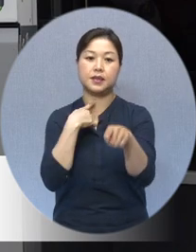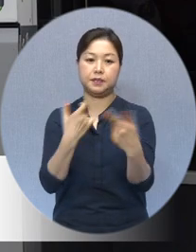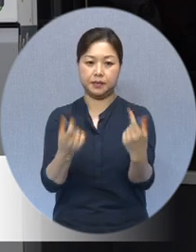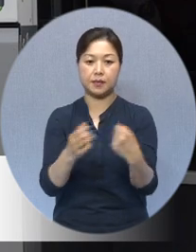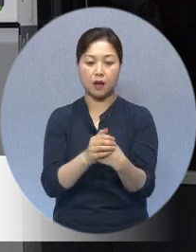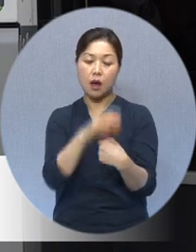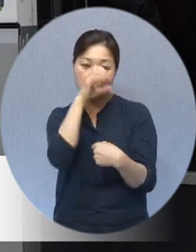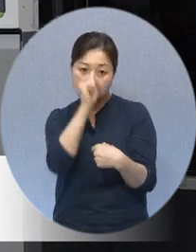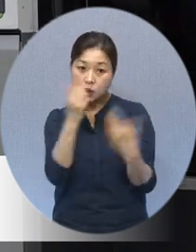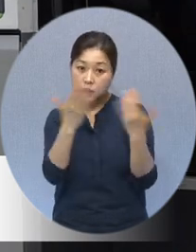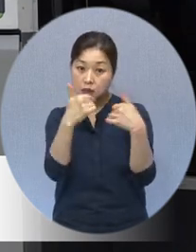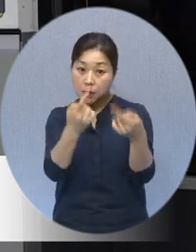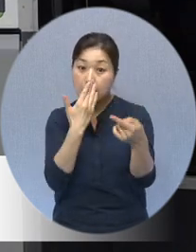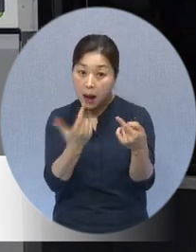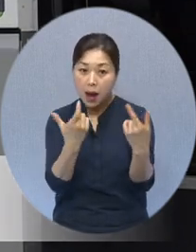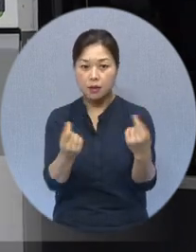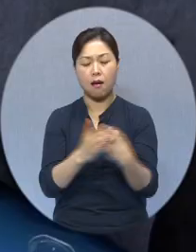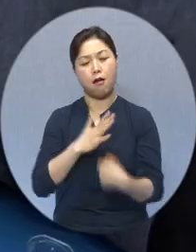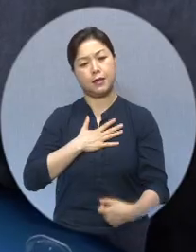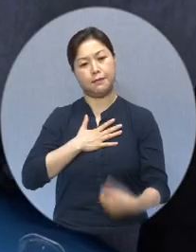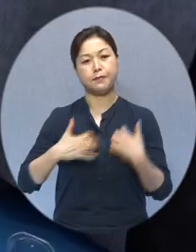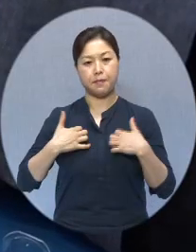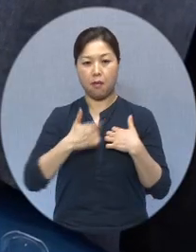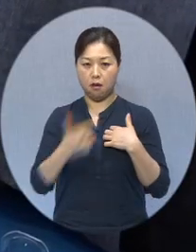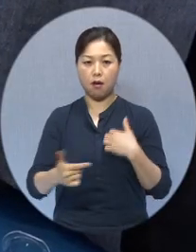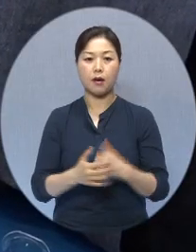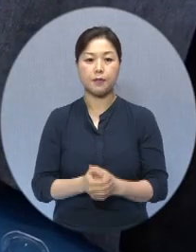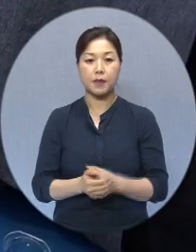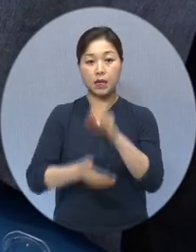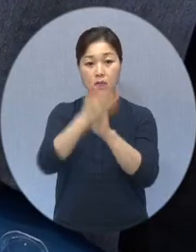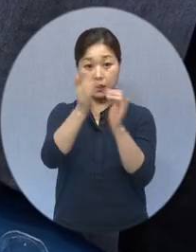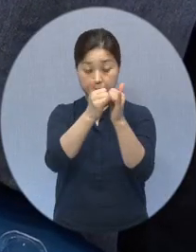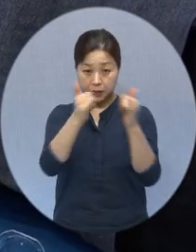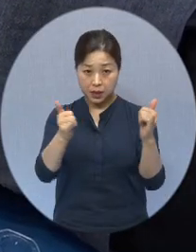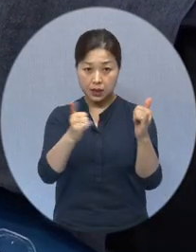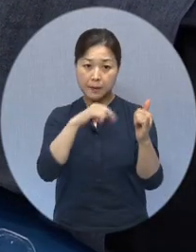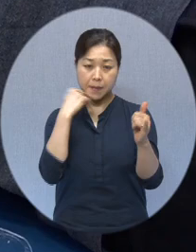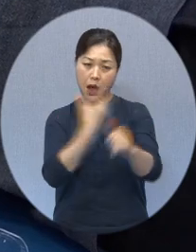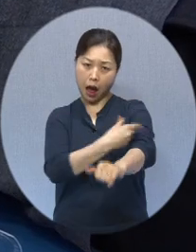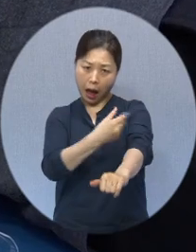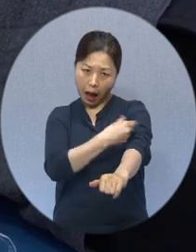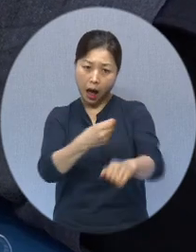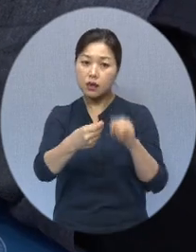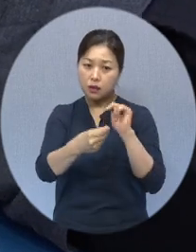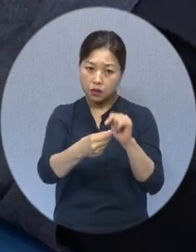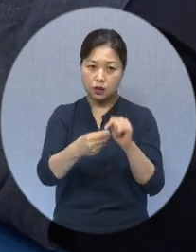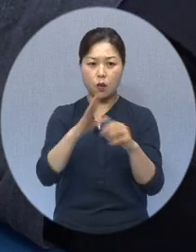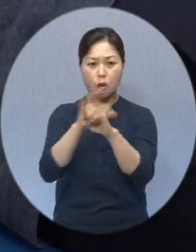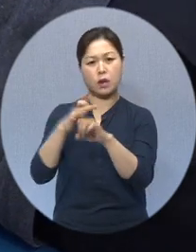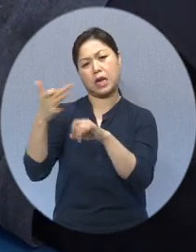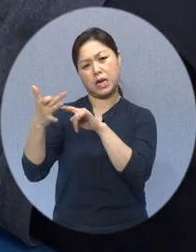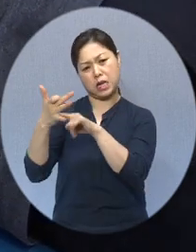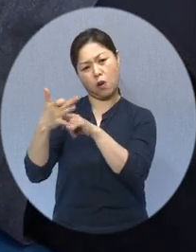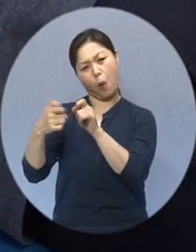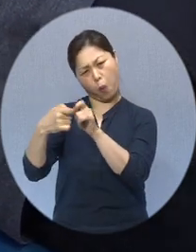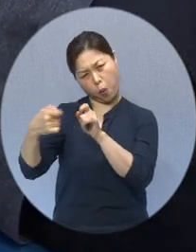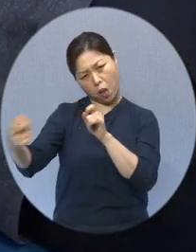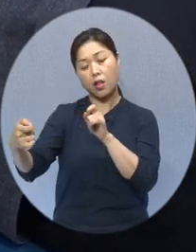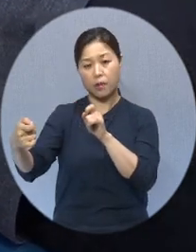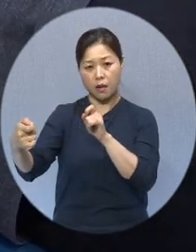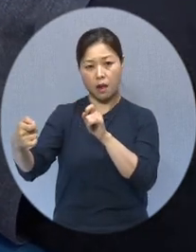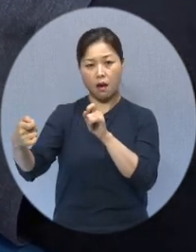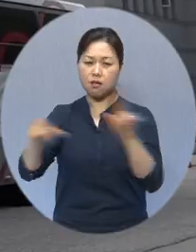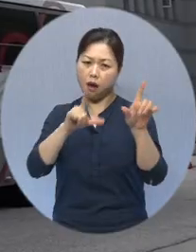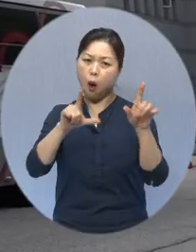수 있다고 생각을 하니까 기분이 뭔가 뿌듯해요. 시민들의 헌혈 참여는 코로나19 장기화로 어려워진